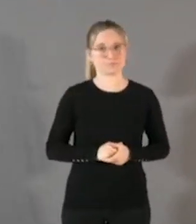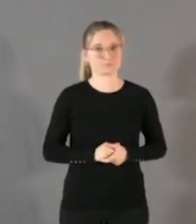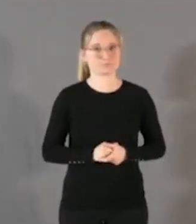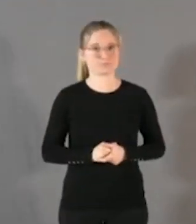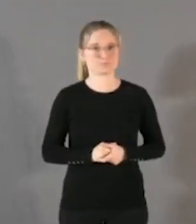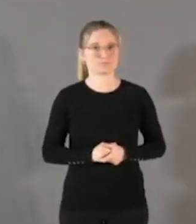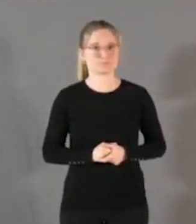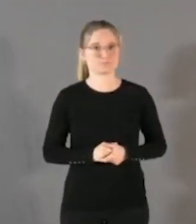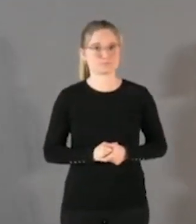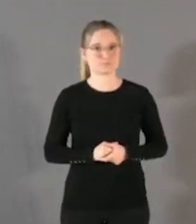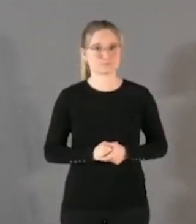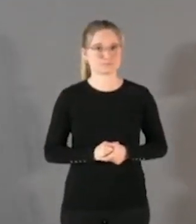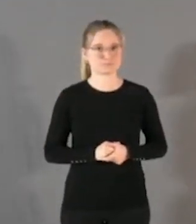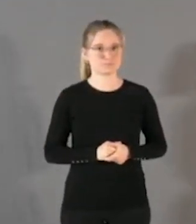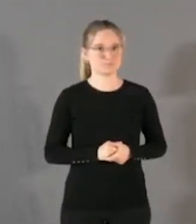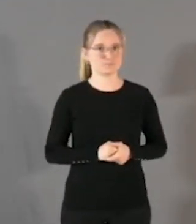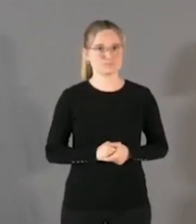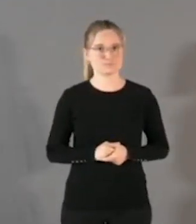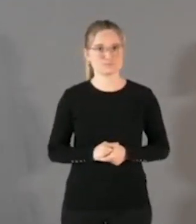Non, moi